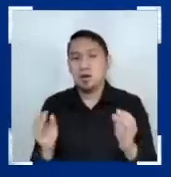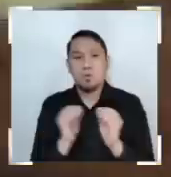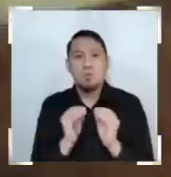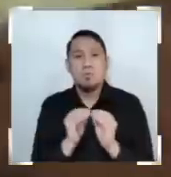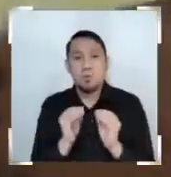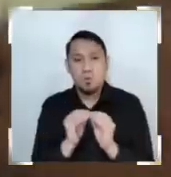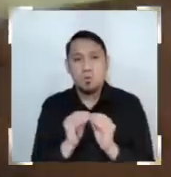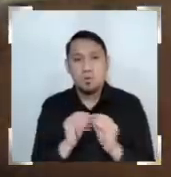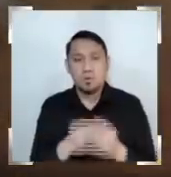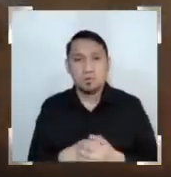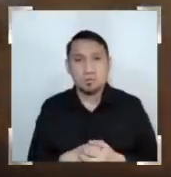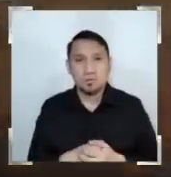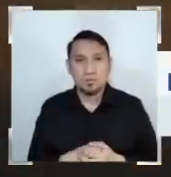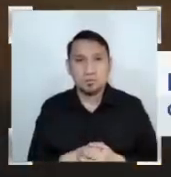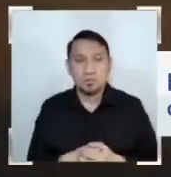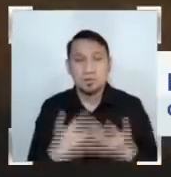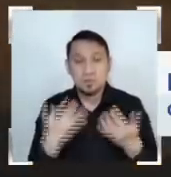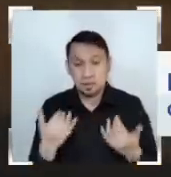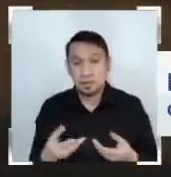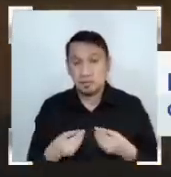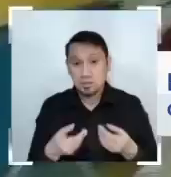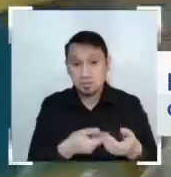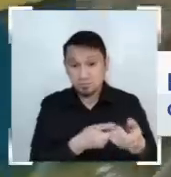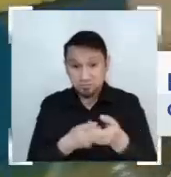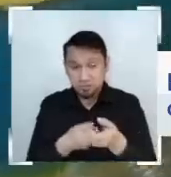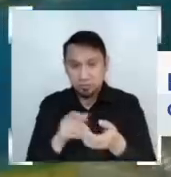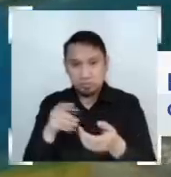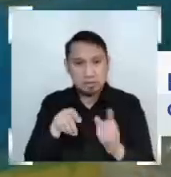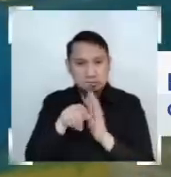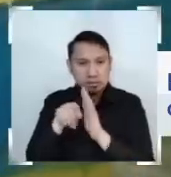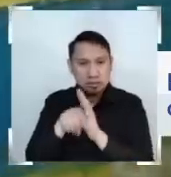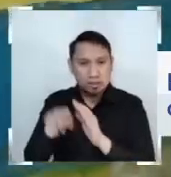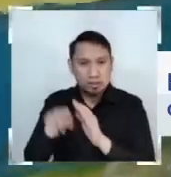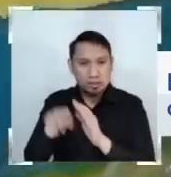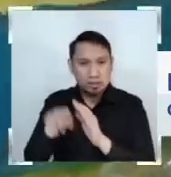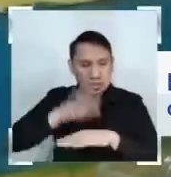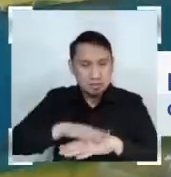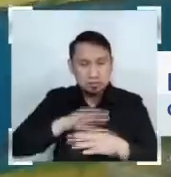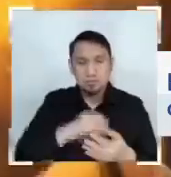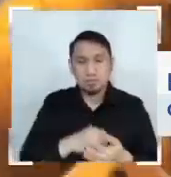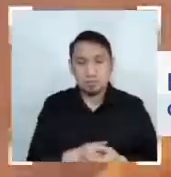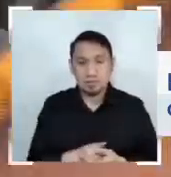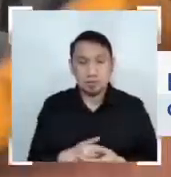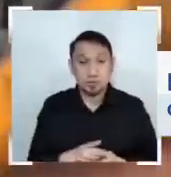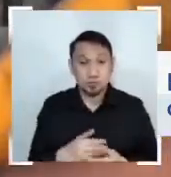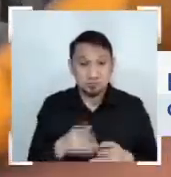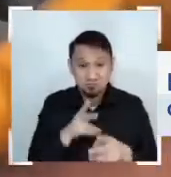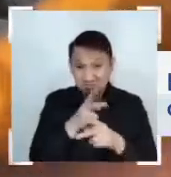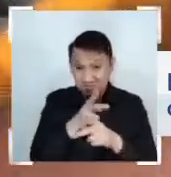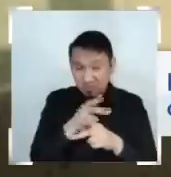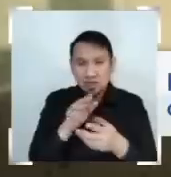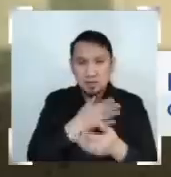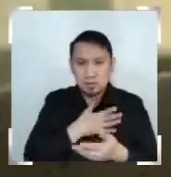average. Namigay na ng insecticides sa Provincial Health Office. Patuloy rin ang paalala nito na linisin ang paligid para hindi pamugaran